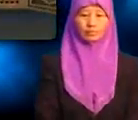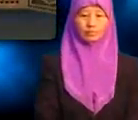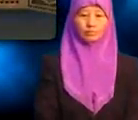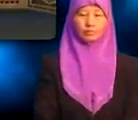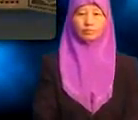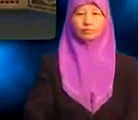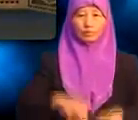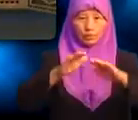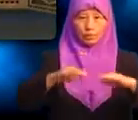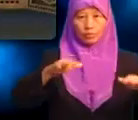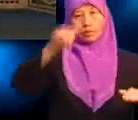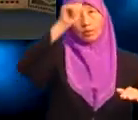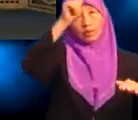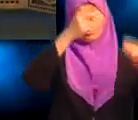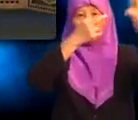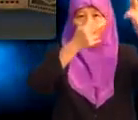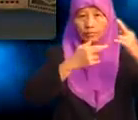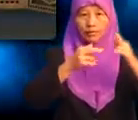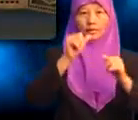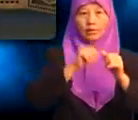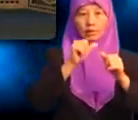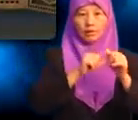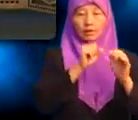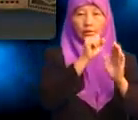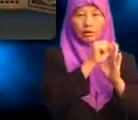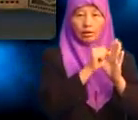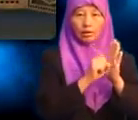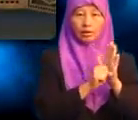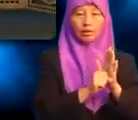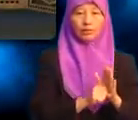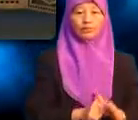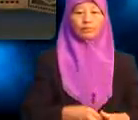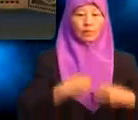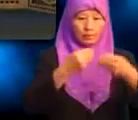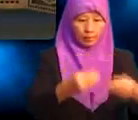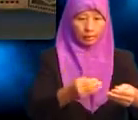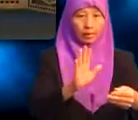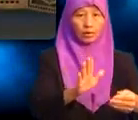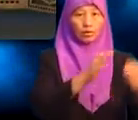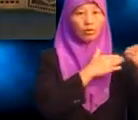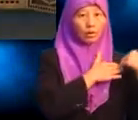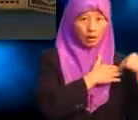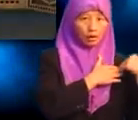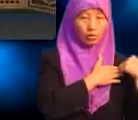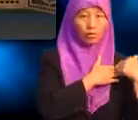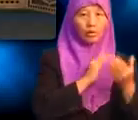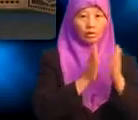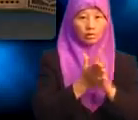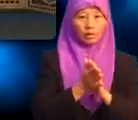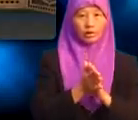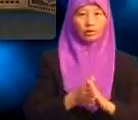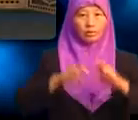Murid-murid yang dirahmati Allah, setiap syariat yang diamanahkan kepada kita sebagai khalifah